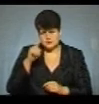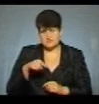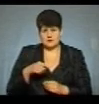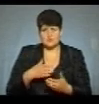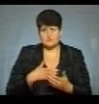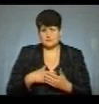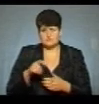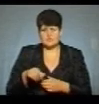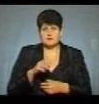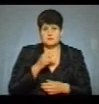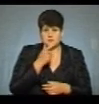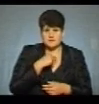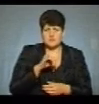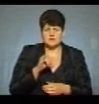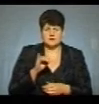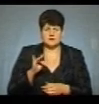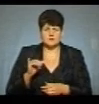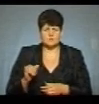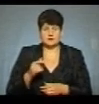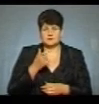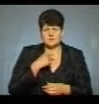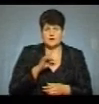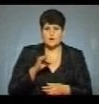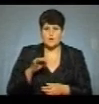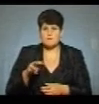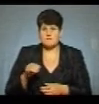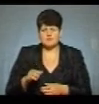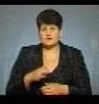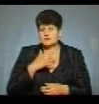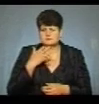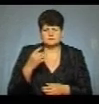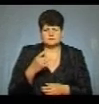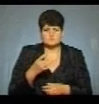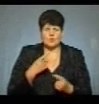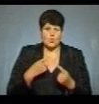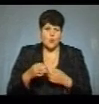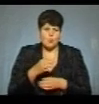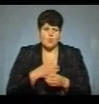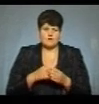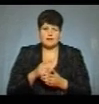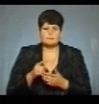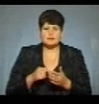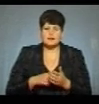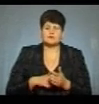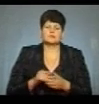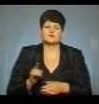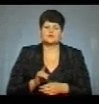і Романа, і пана Ір, і з ними не раз ми обговорювали питання